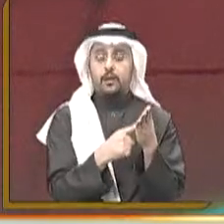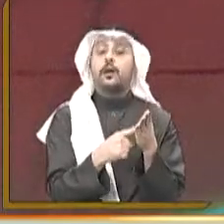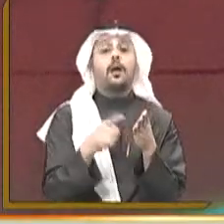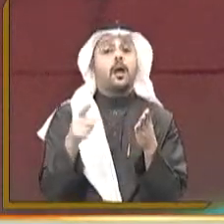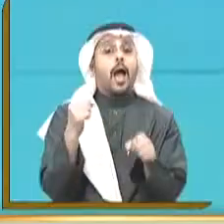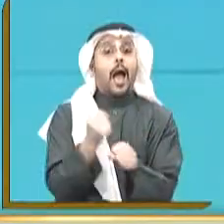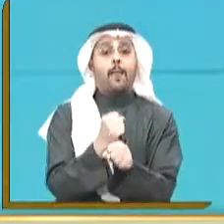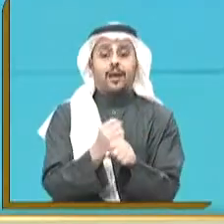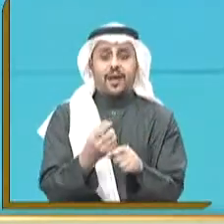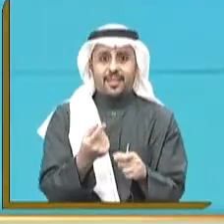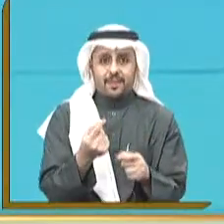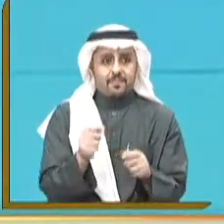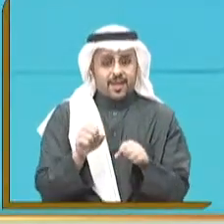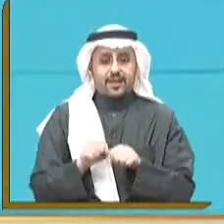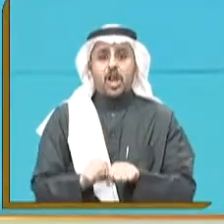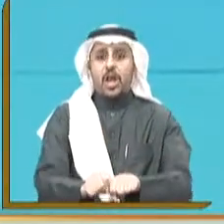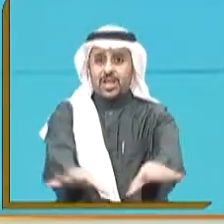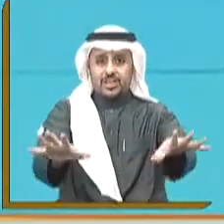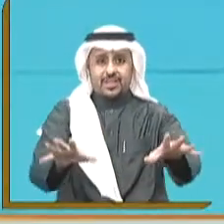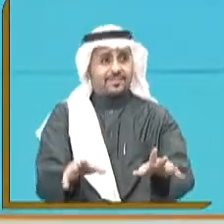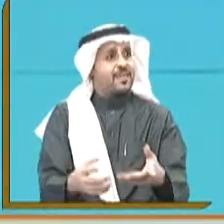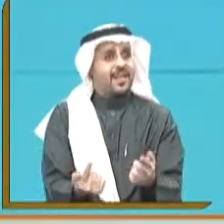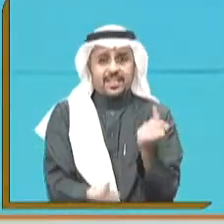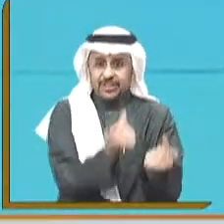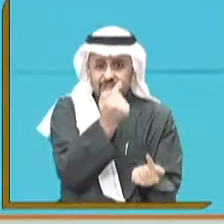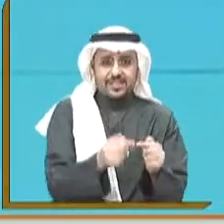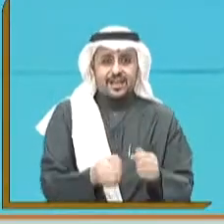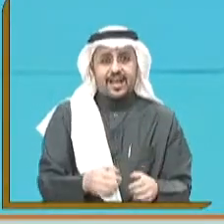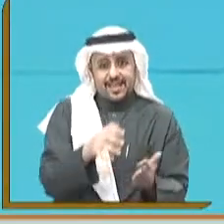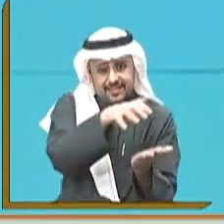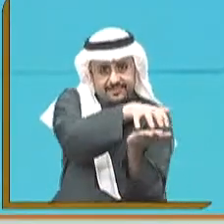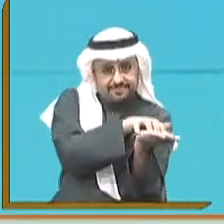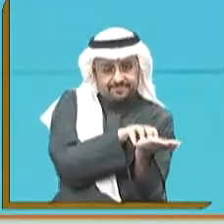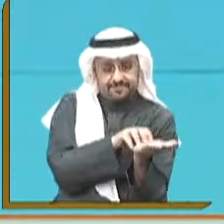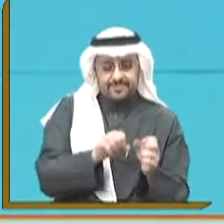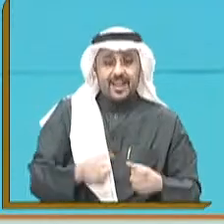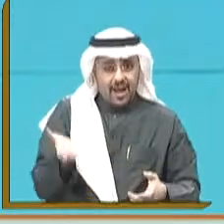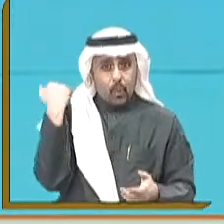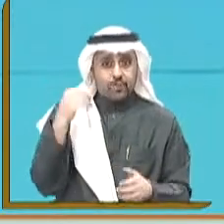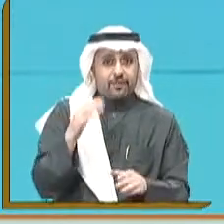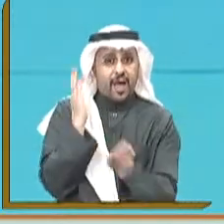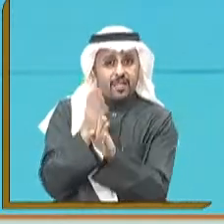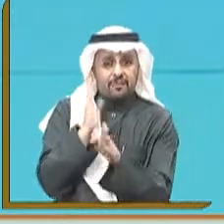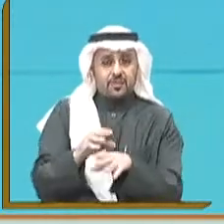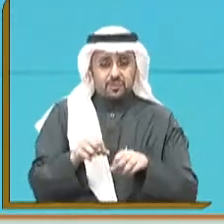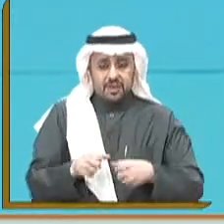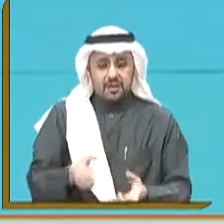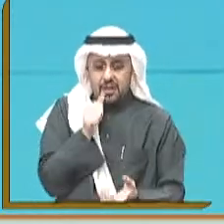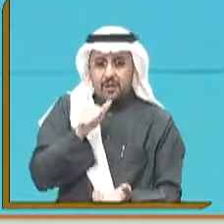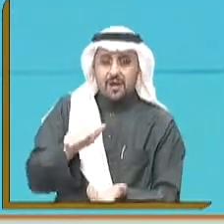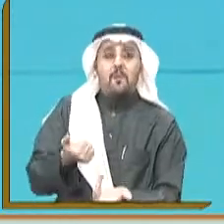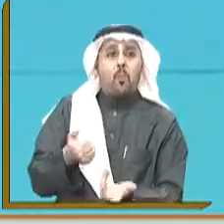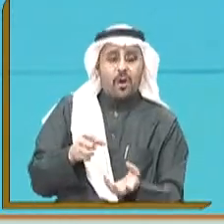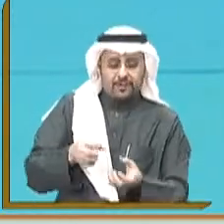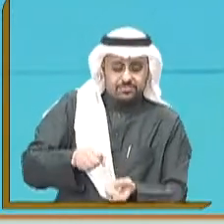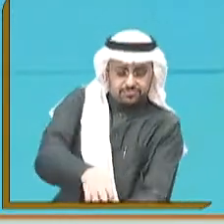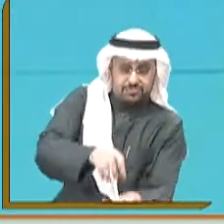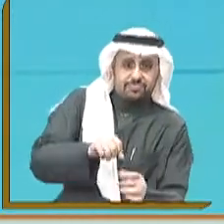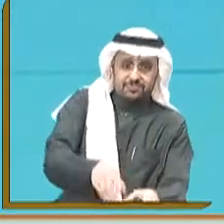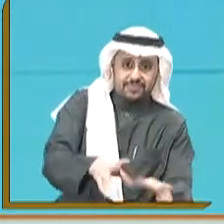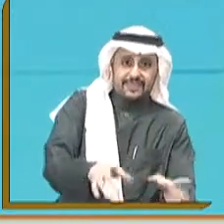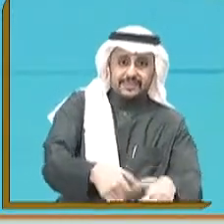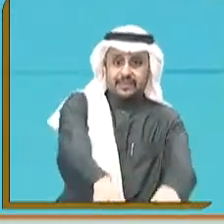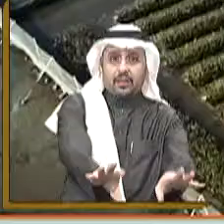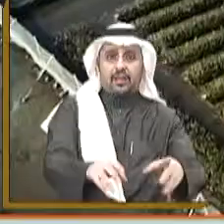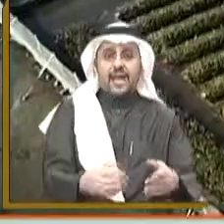أعمال نثر البذور داخل أراضي الغطاء النباتية الواقعة تحت إشراف المركز في جميع مناطق المملكة، والتي